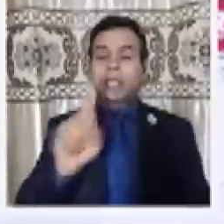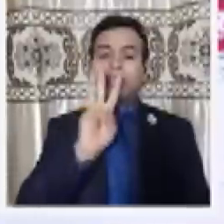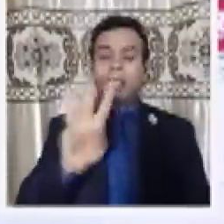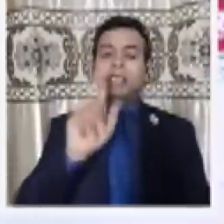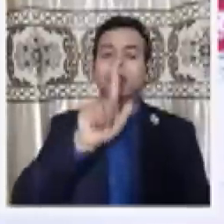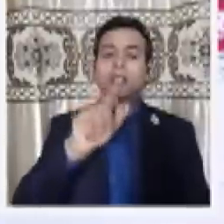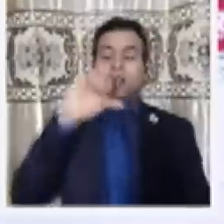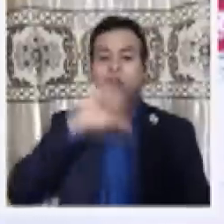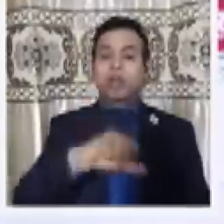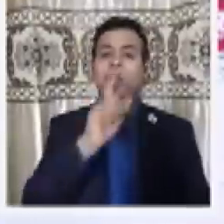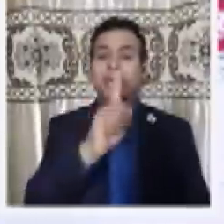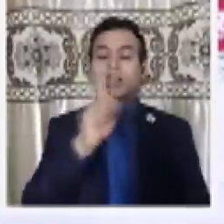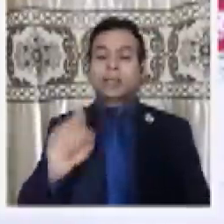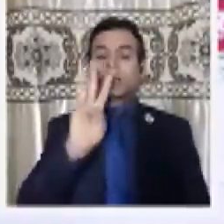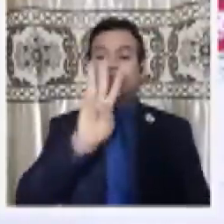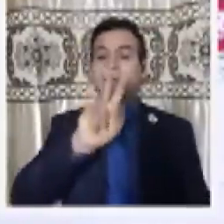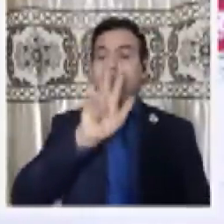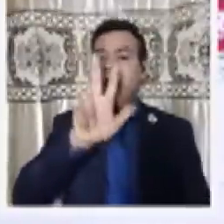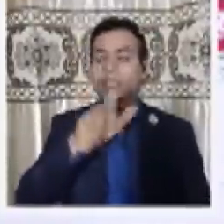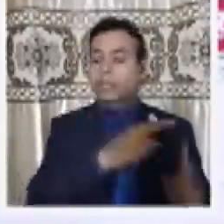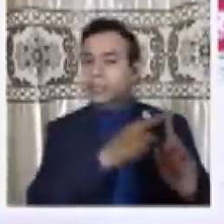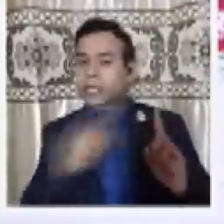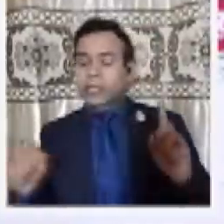01-3137-9110 এবং